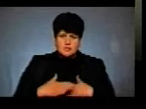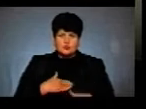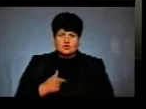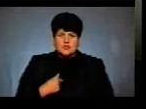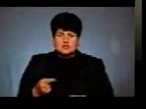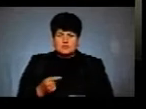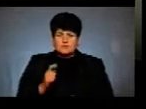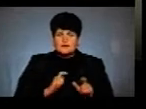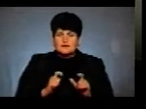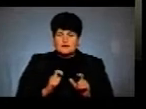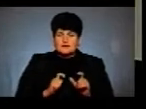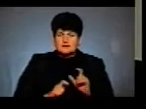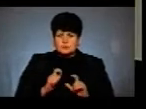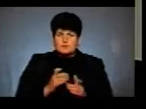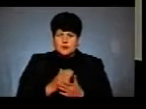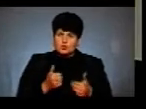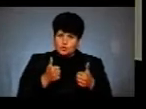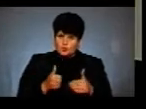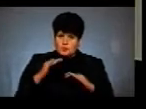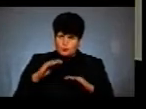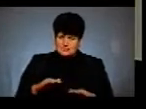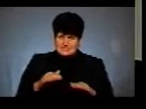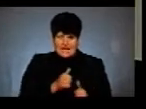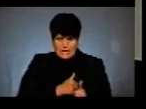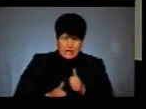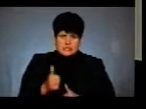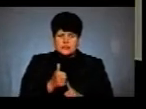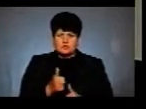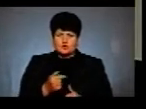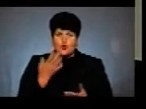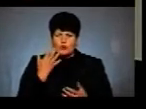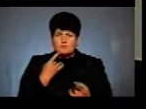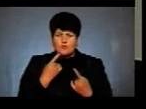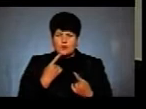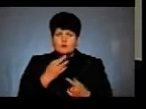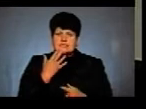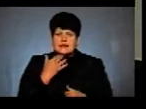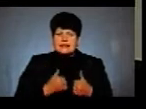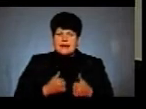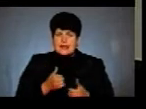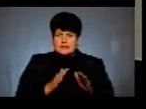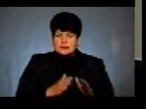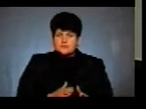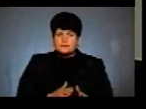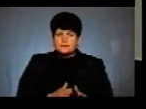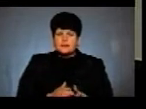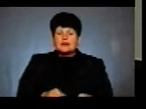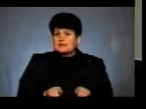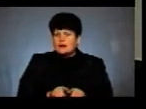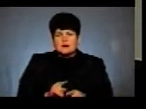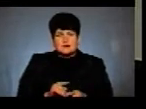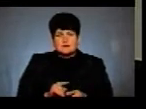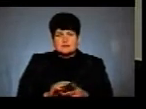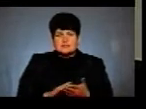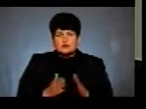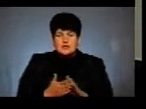виші займають добрі позиції, лідируючі позиції, без перебільшення, коли ми говоримо про національні рейтинги. Та сама ситуація